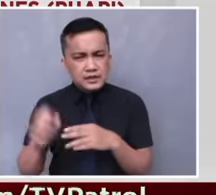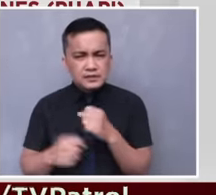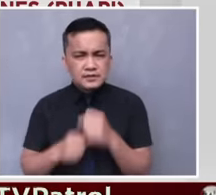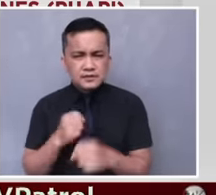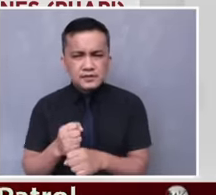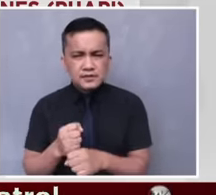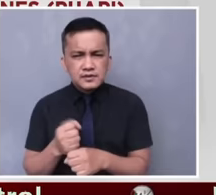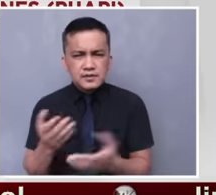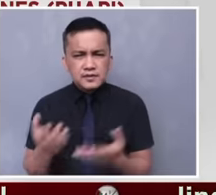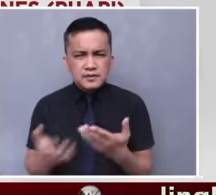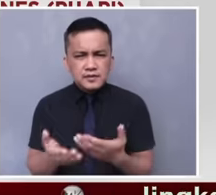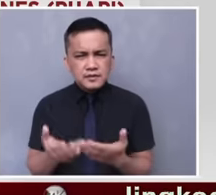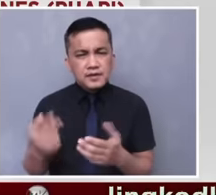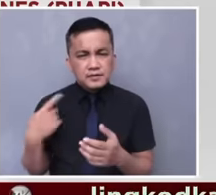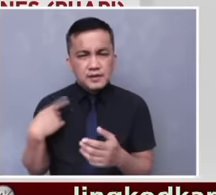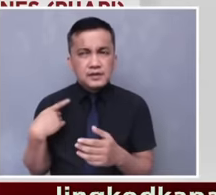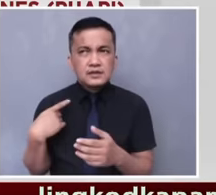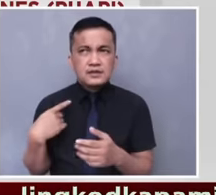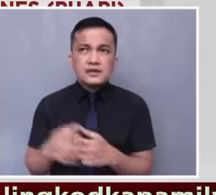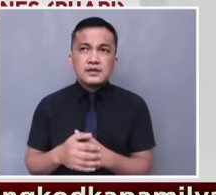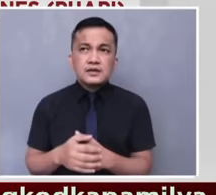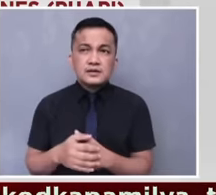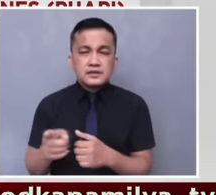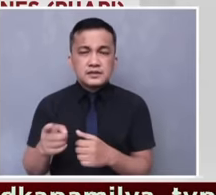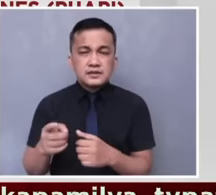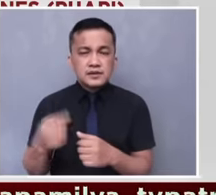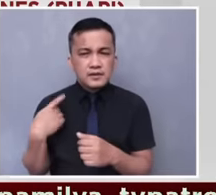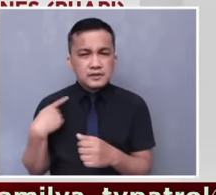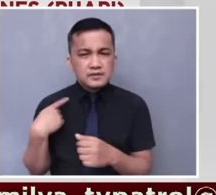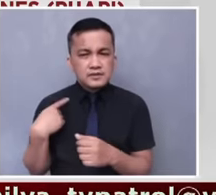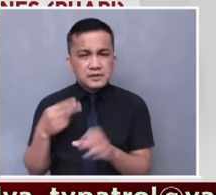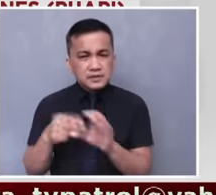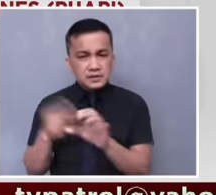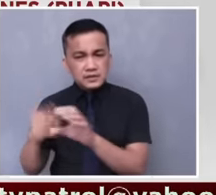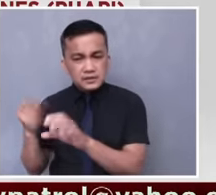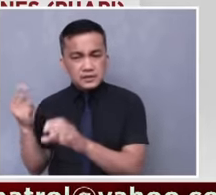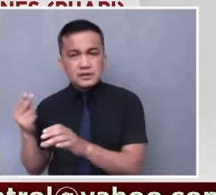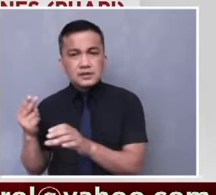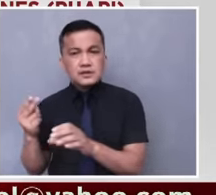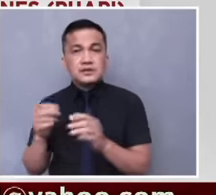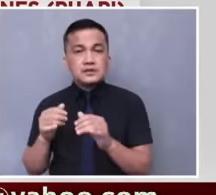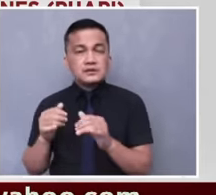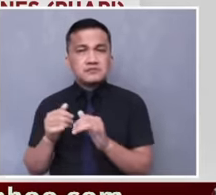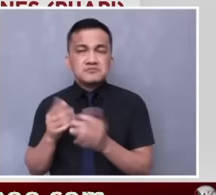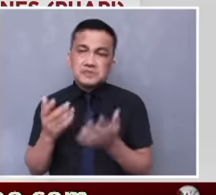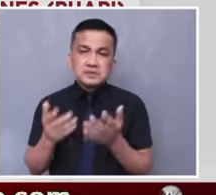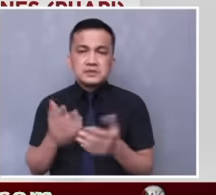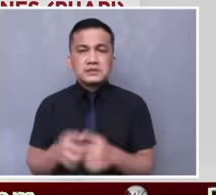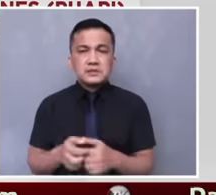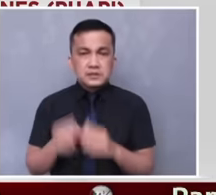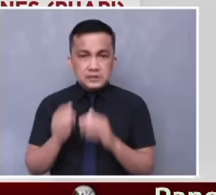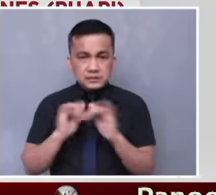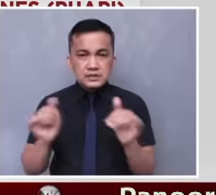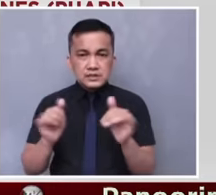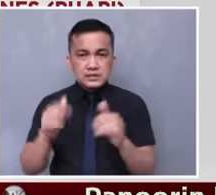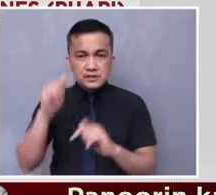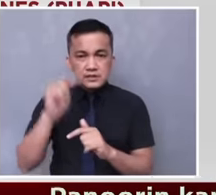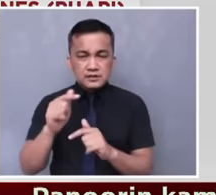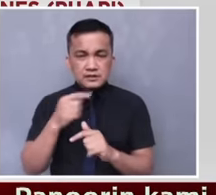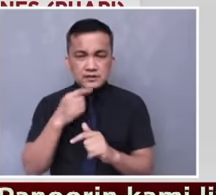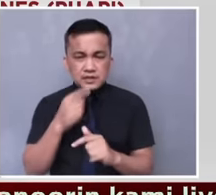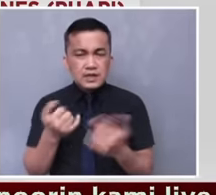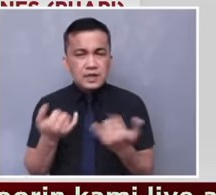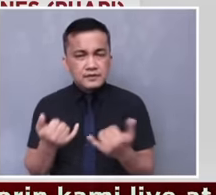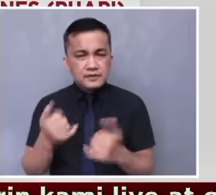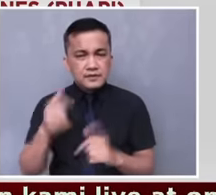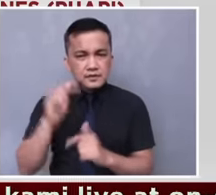na magkakaroon ng mga resignations. But still, yun ang only limitation that we have right now